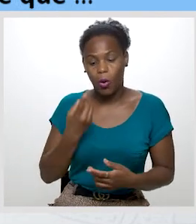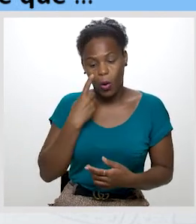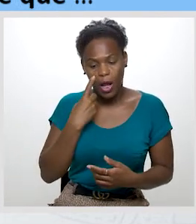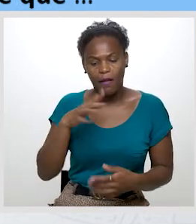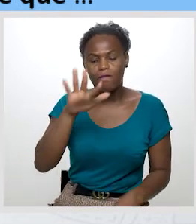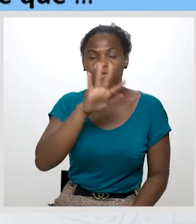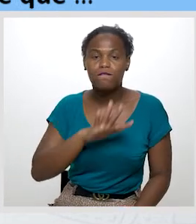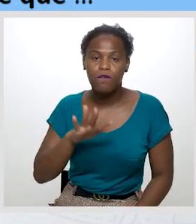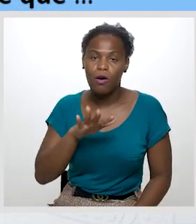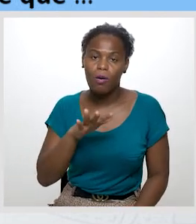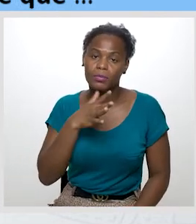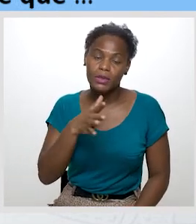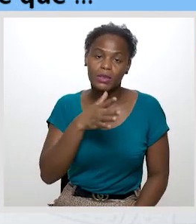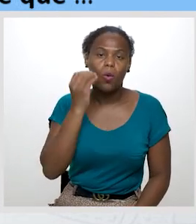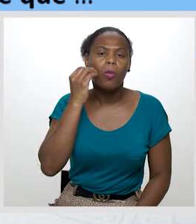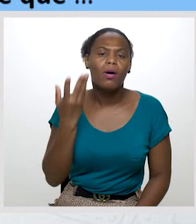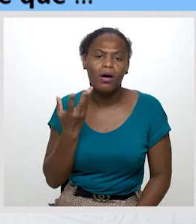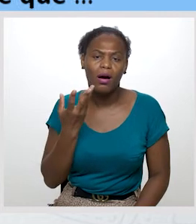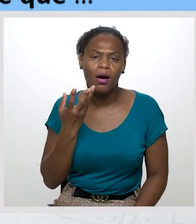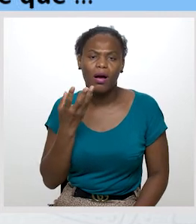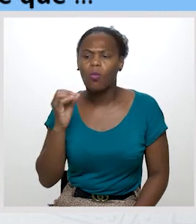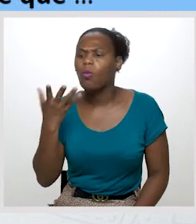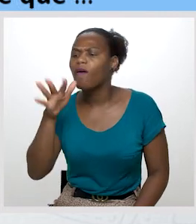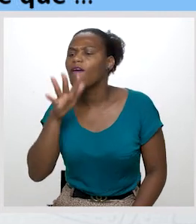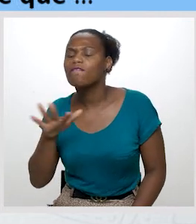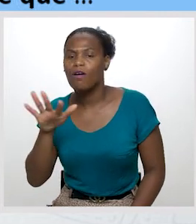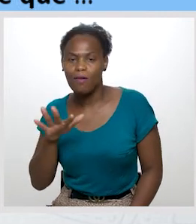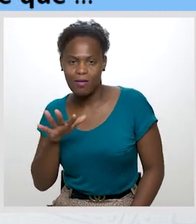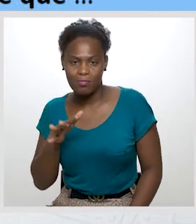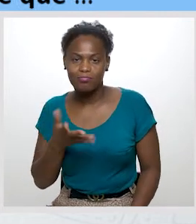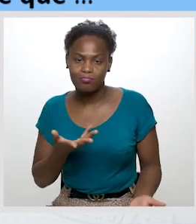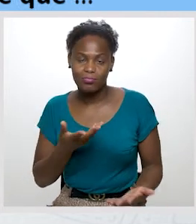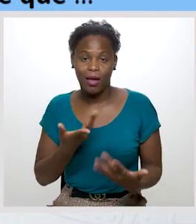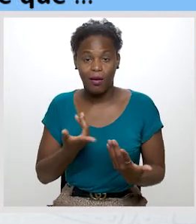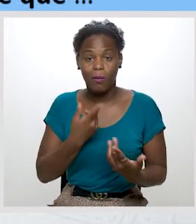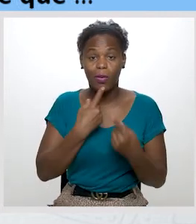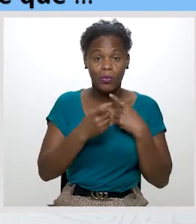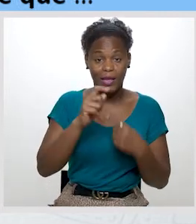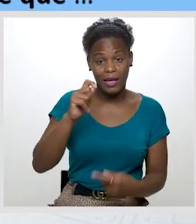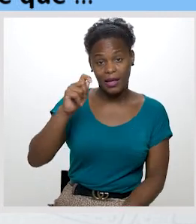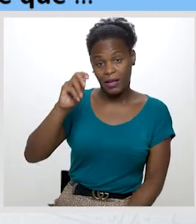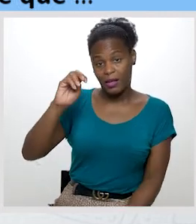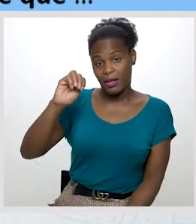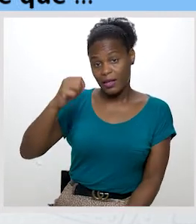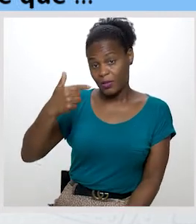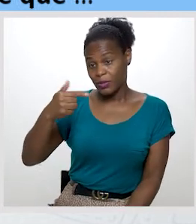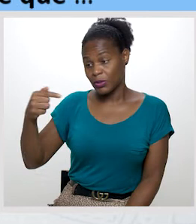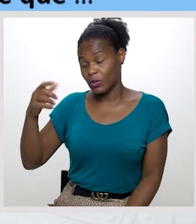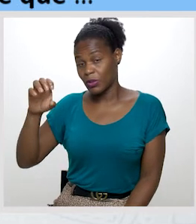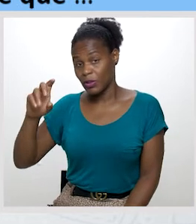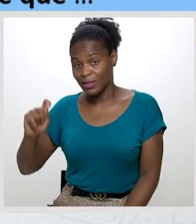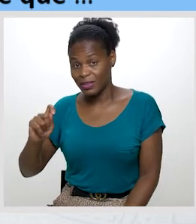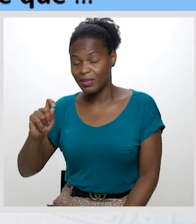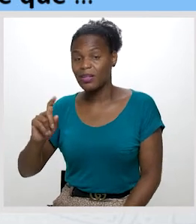connaître la manière, on va dire comment, de quelle manière. Donc, Avec est-ce que, on va rajouter est-ce que, on va